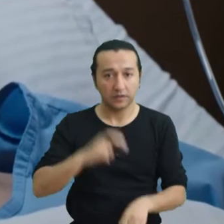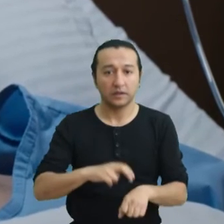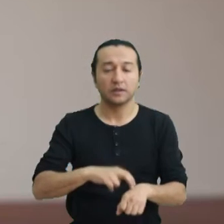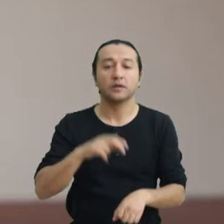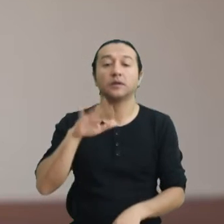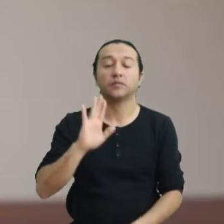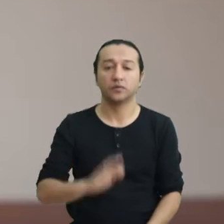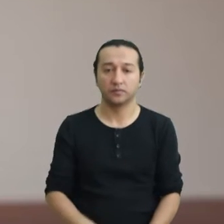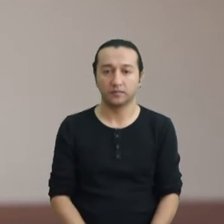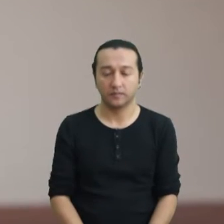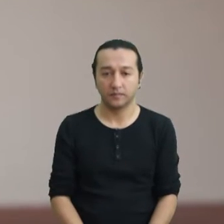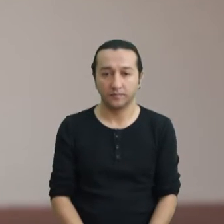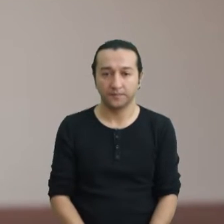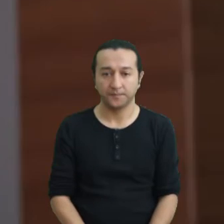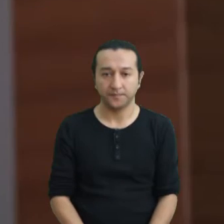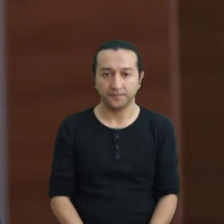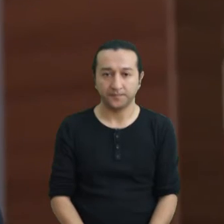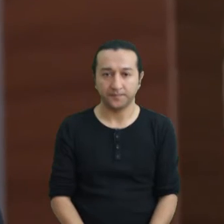Hatırlamıyorum.